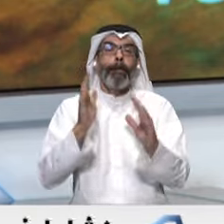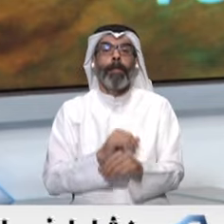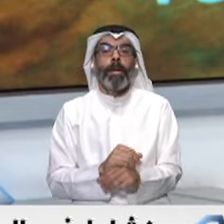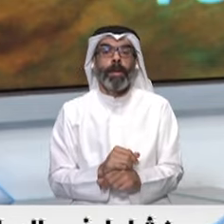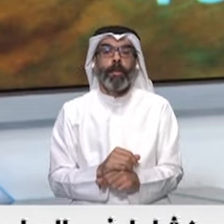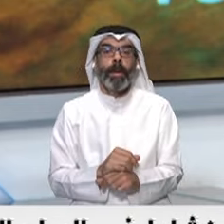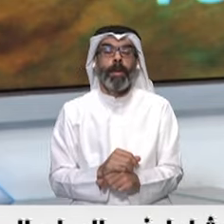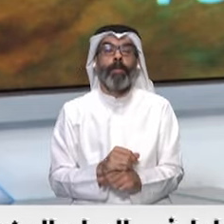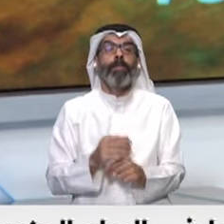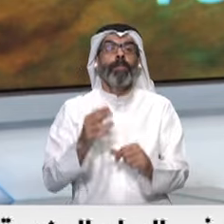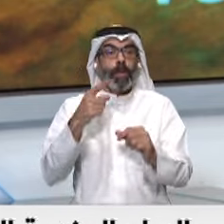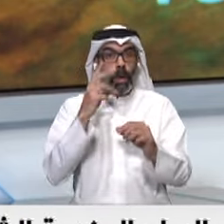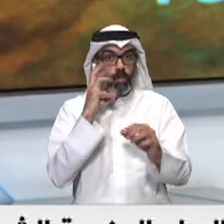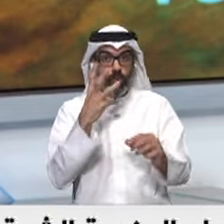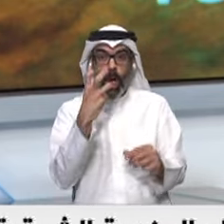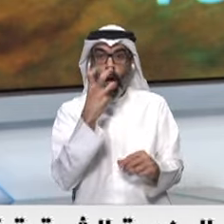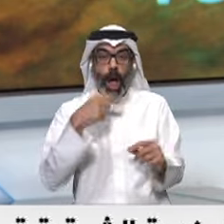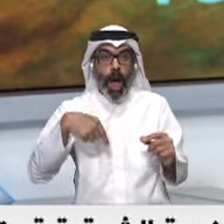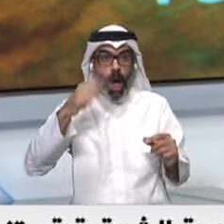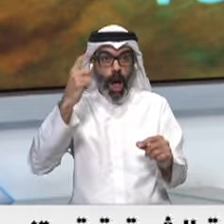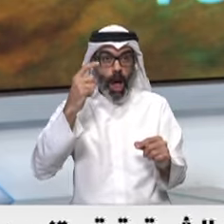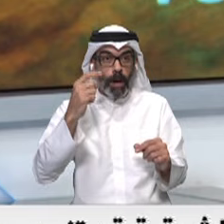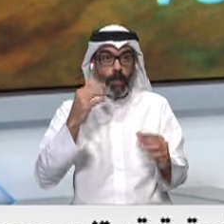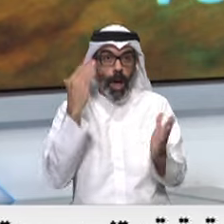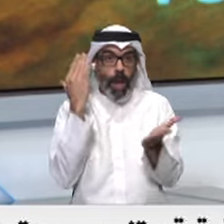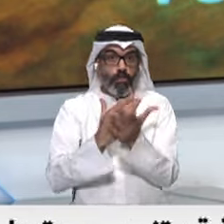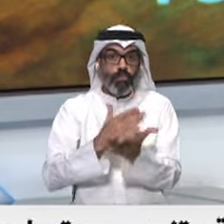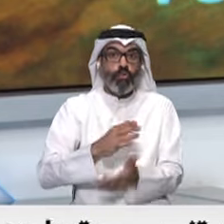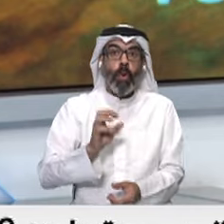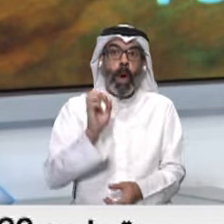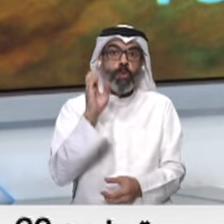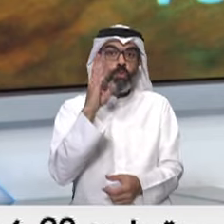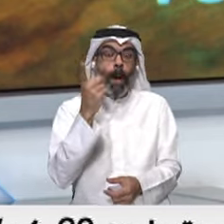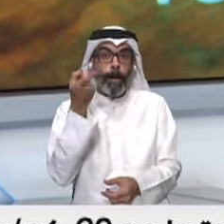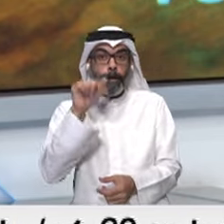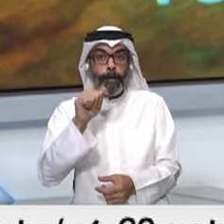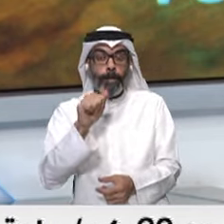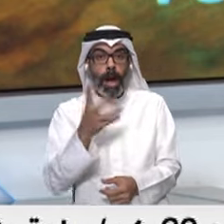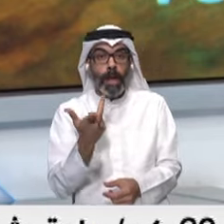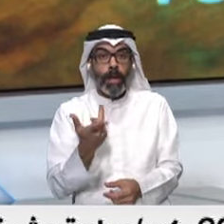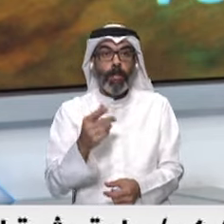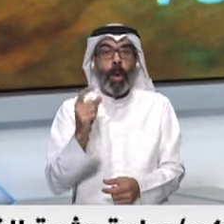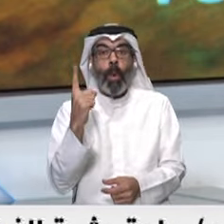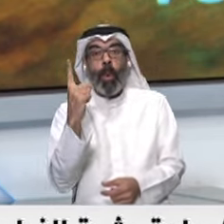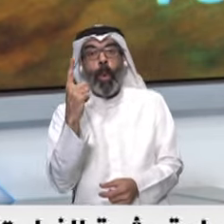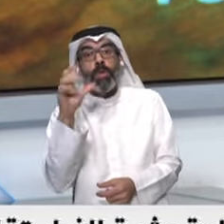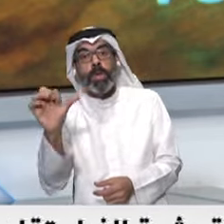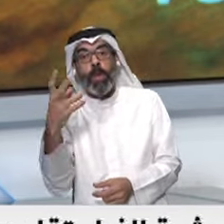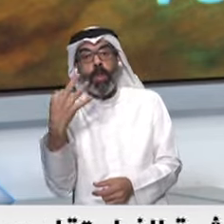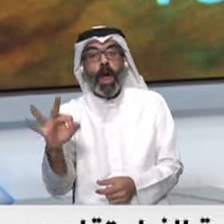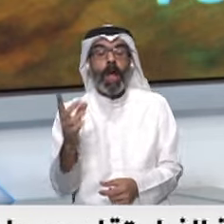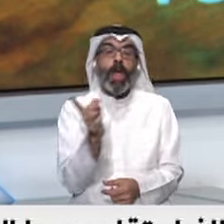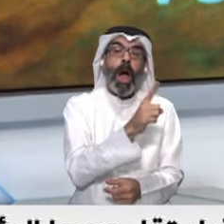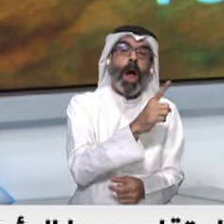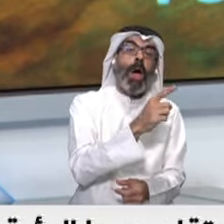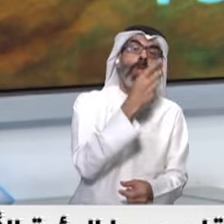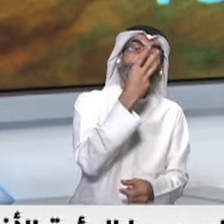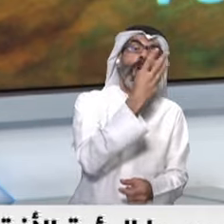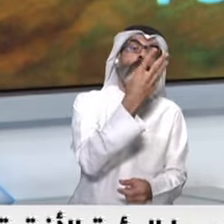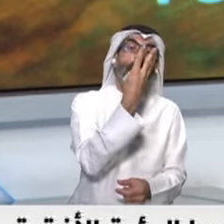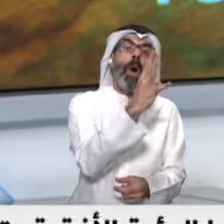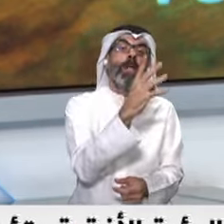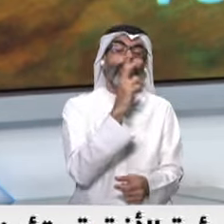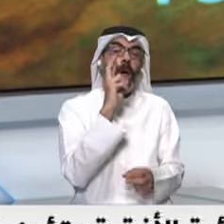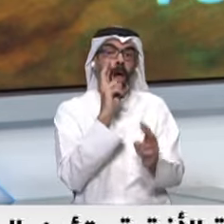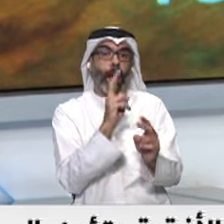نسب الرطوبه درجات الحراره منتصف نهار يوم الغد او درجات الحراره العظمى تتراوح ما بين ال 39 الى 43